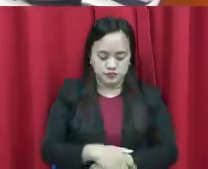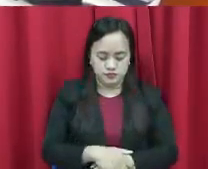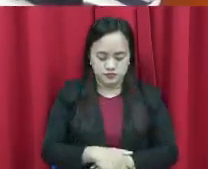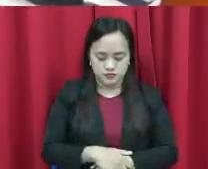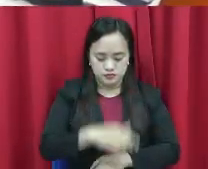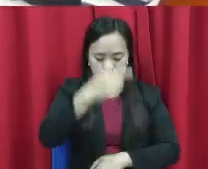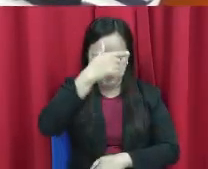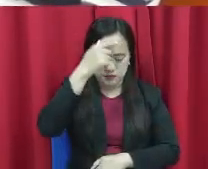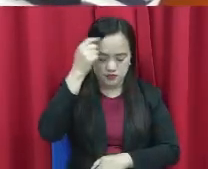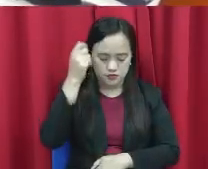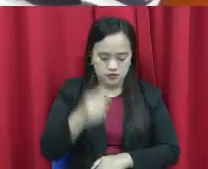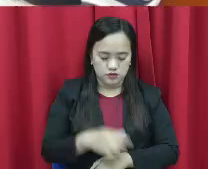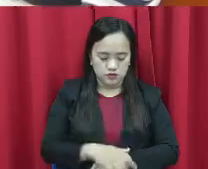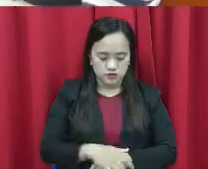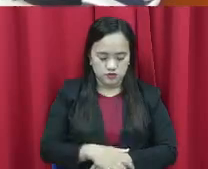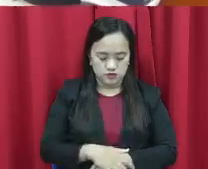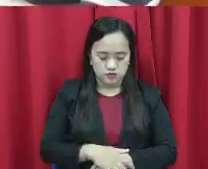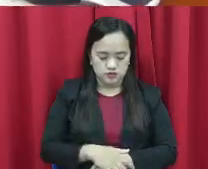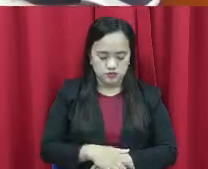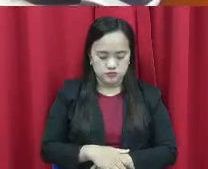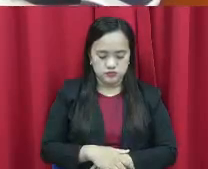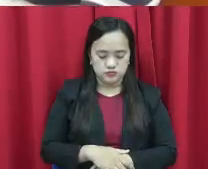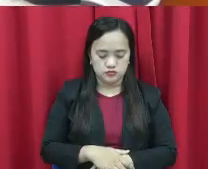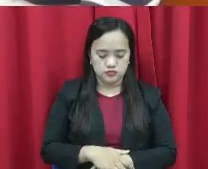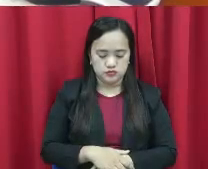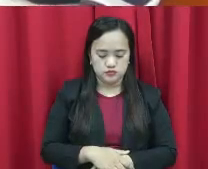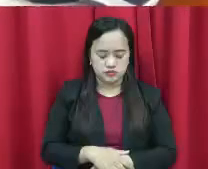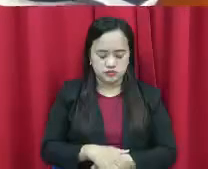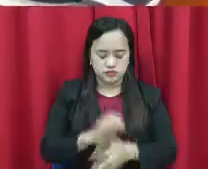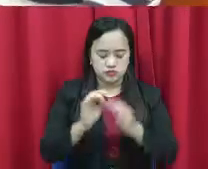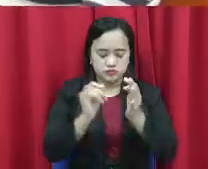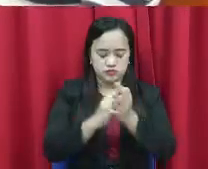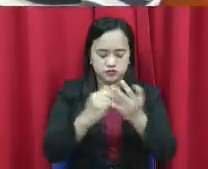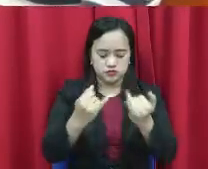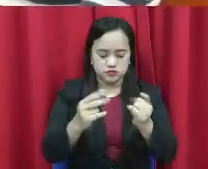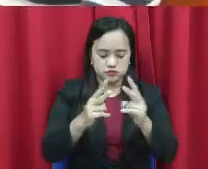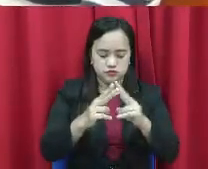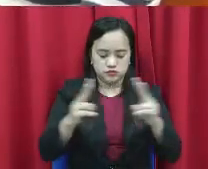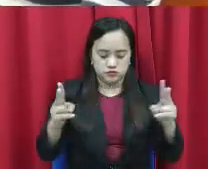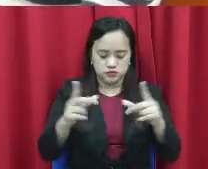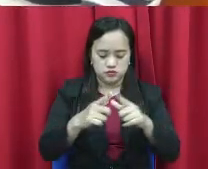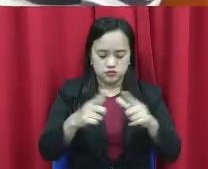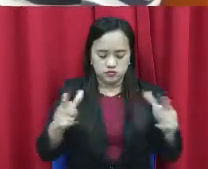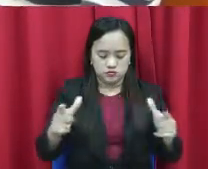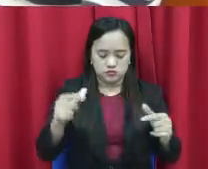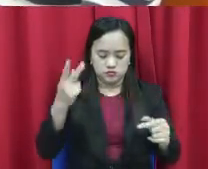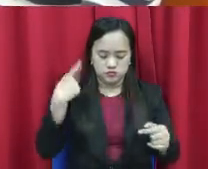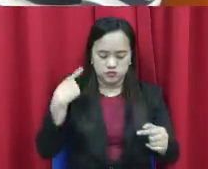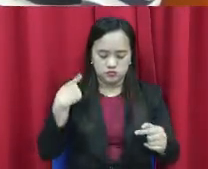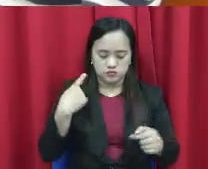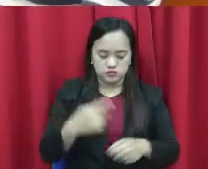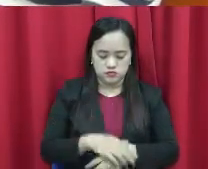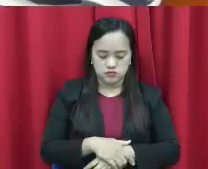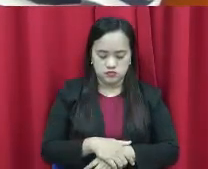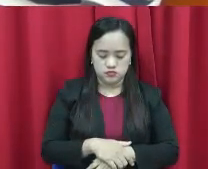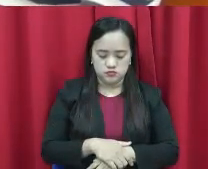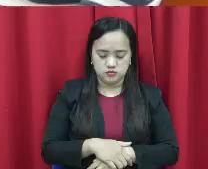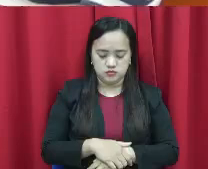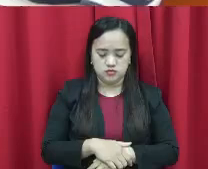pagiging asawa ng isang great preacher ngayon dito sa atin Paano niyo